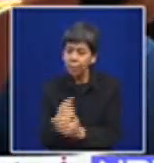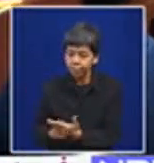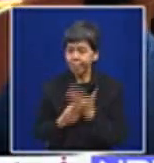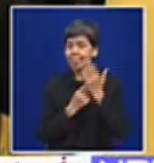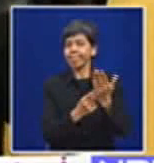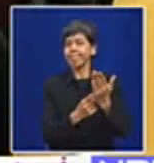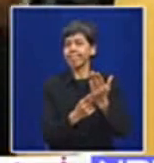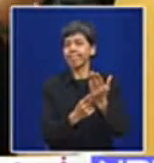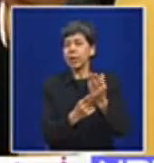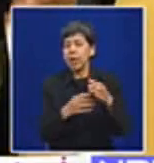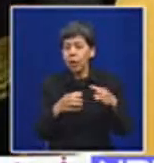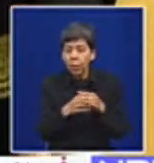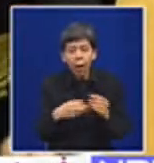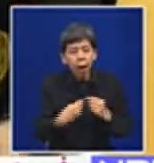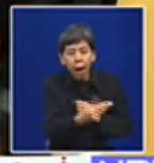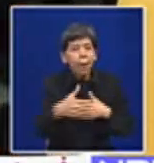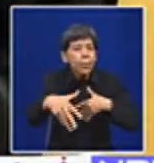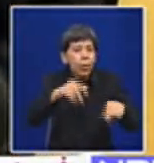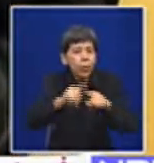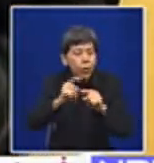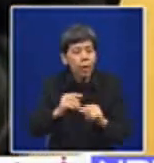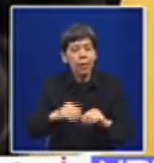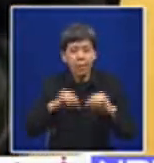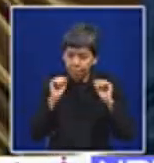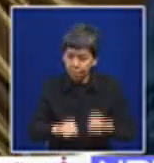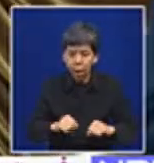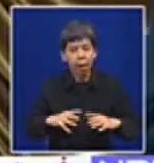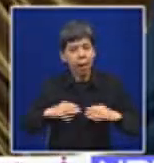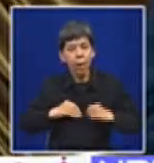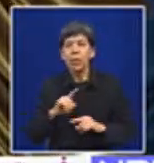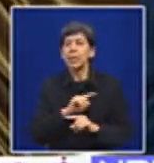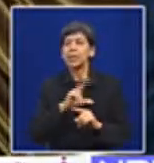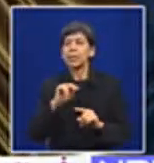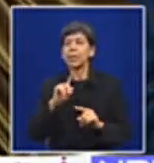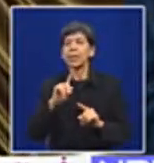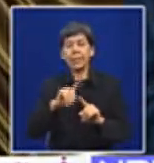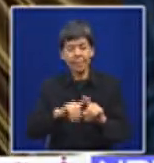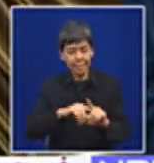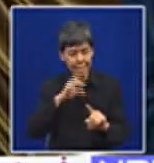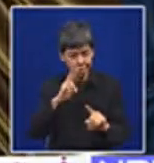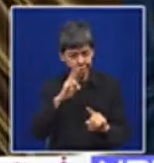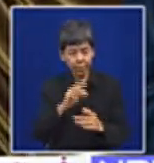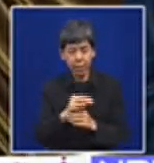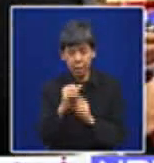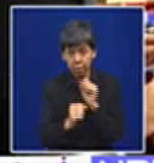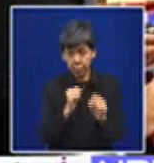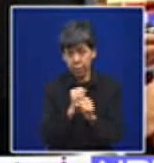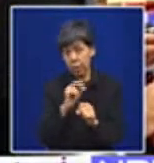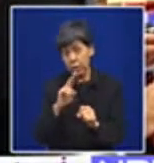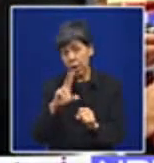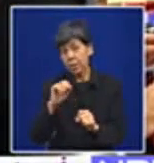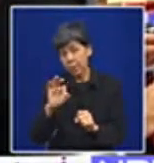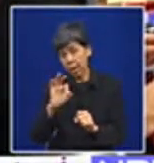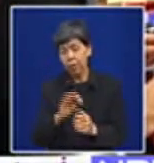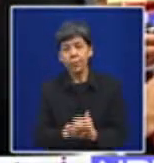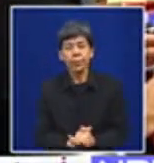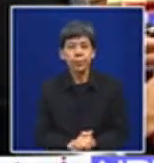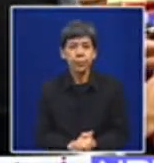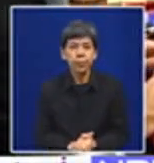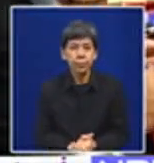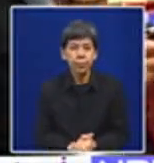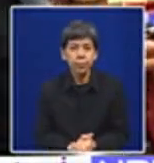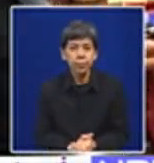างธรรมนูญสู่ทุกครัวเรือนแล้วจัดการลงประชามติในวันที่31กรกฎาคม2559ต่อไ